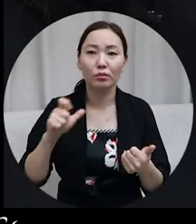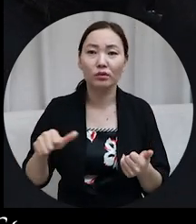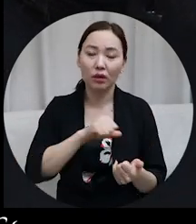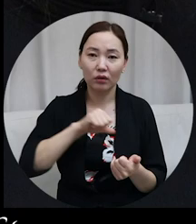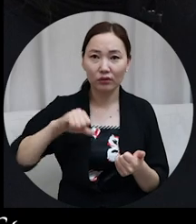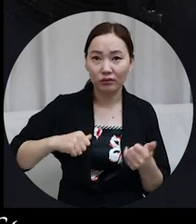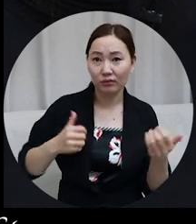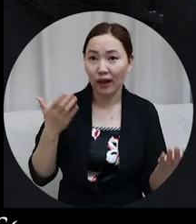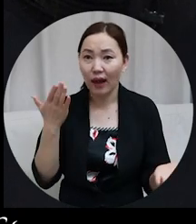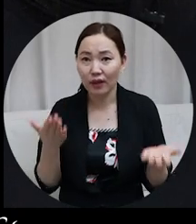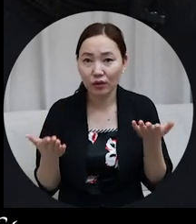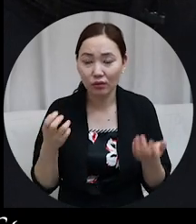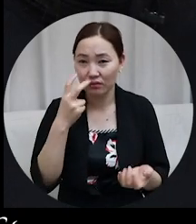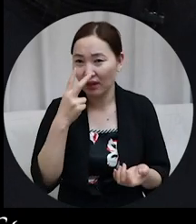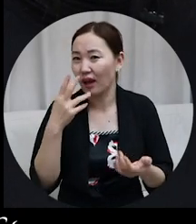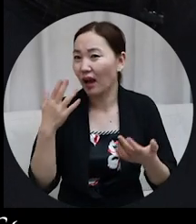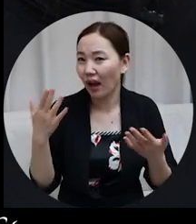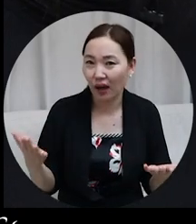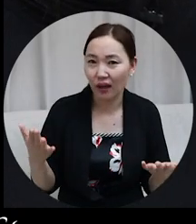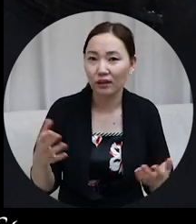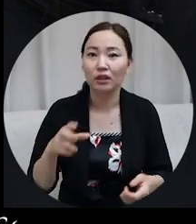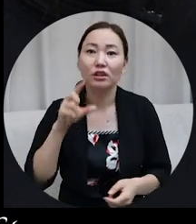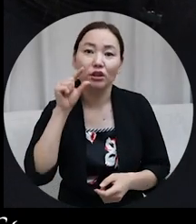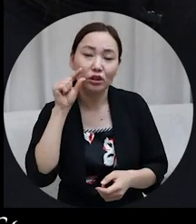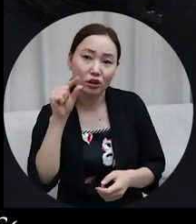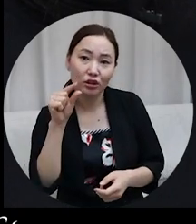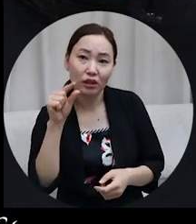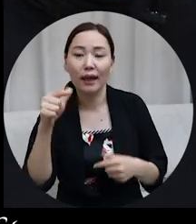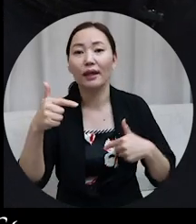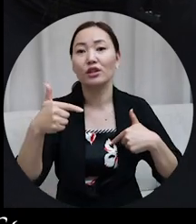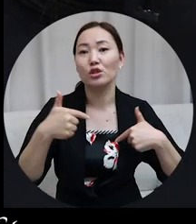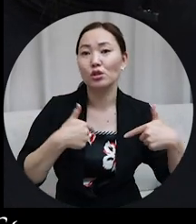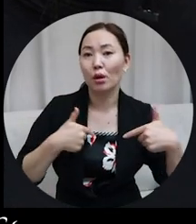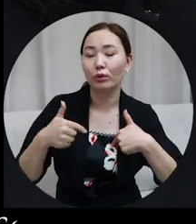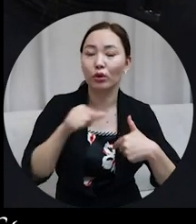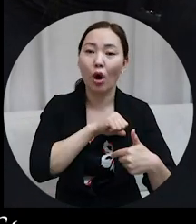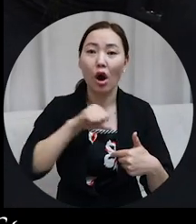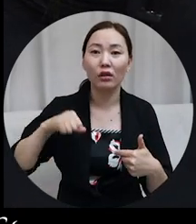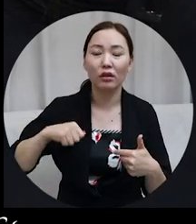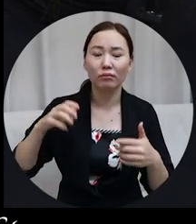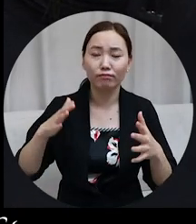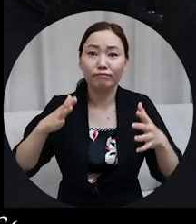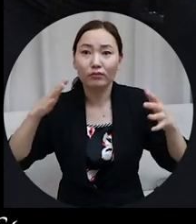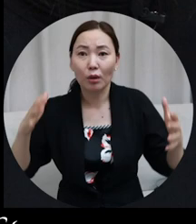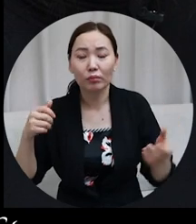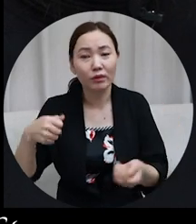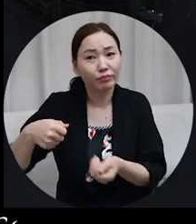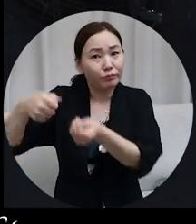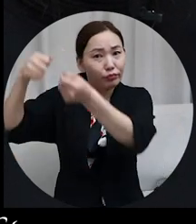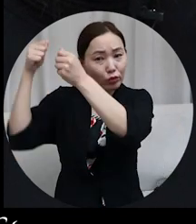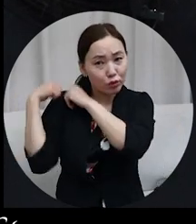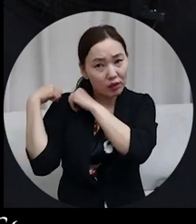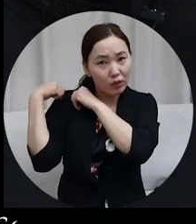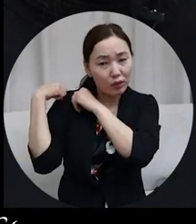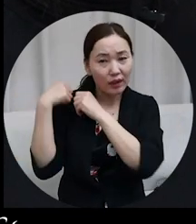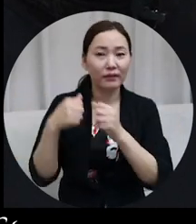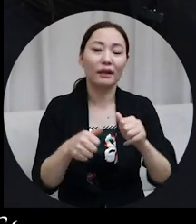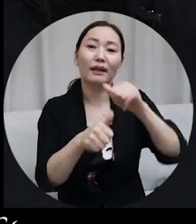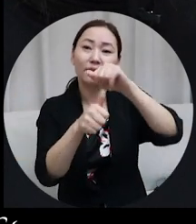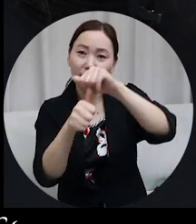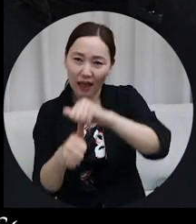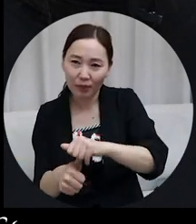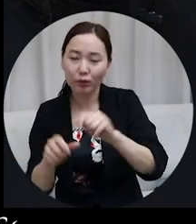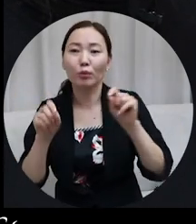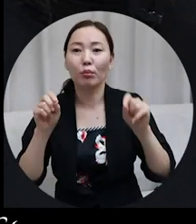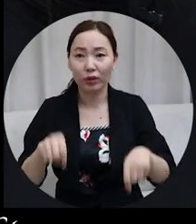нэг жижигхэн ирсэн зовлон гэл өөр дээрээ бүр ингээл том шуудаа болгож үүрч яваал би тэр тухай тухай үед нь